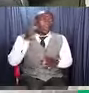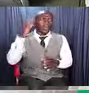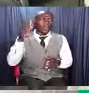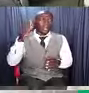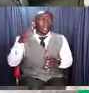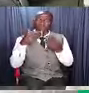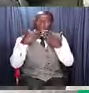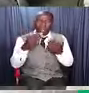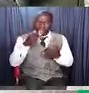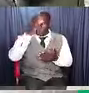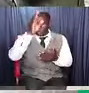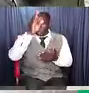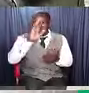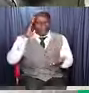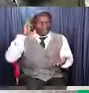Asante Bwana.